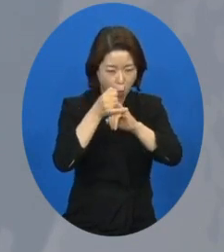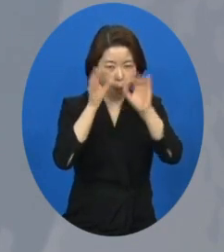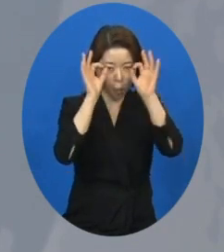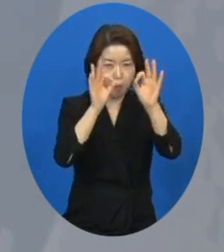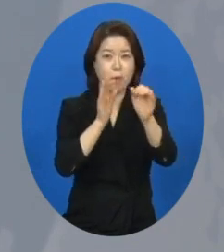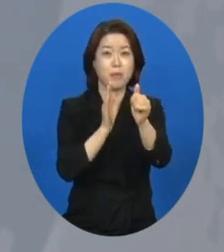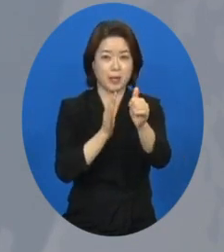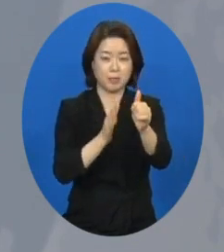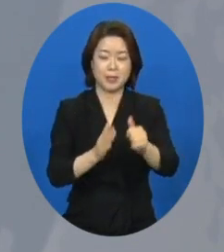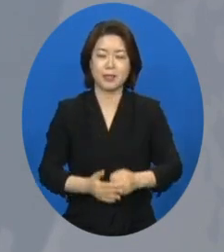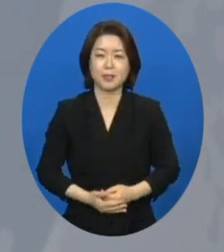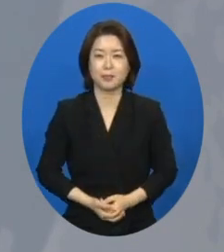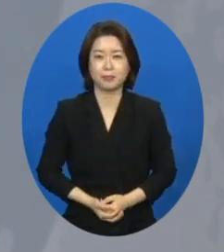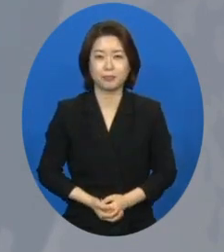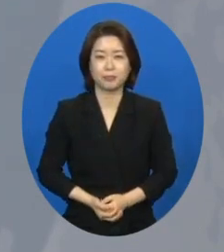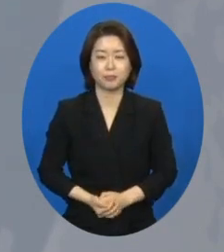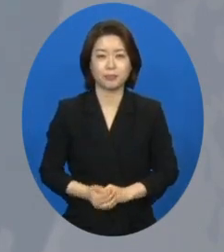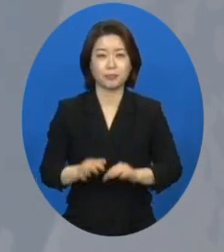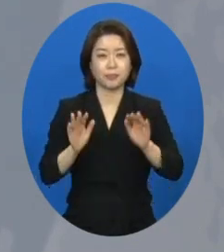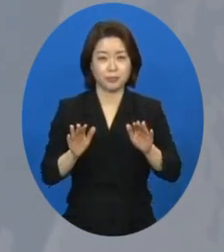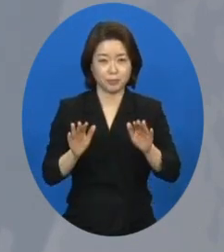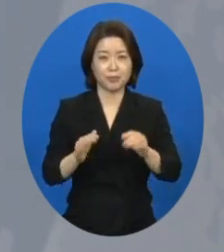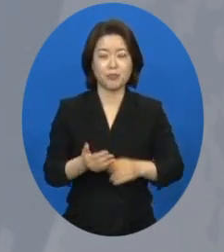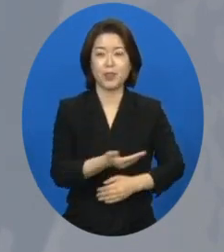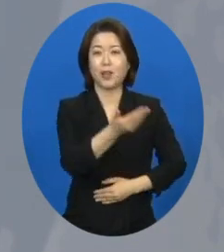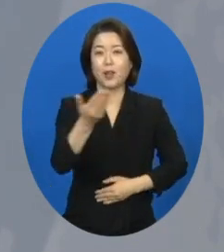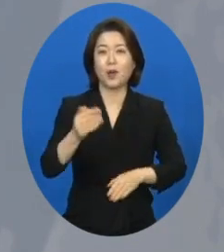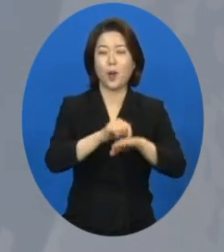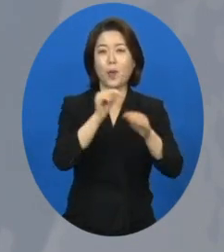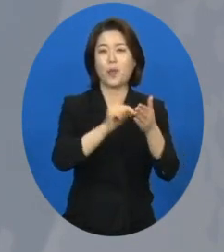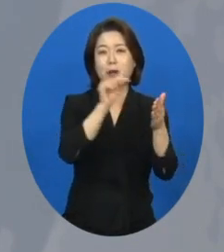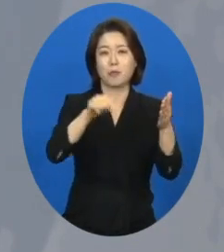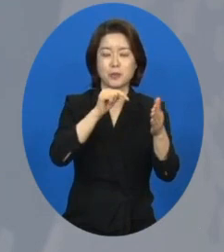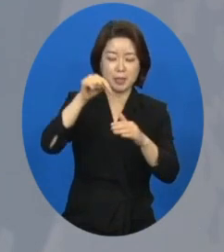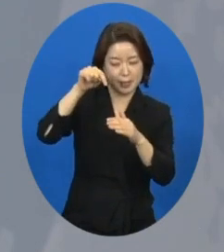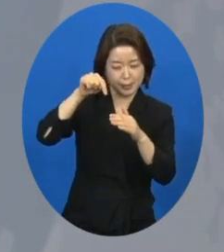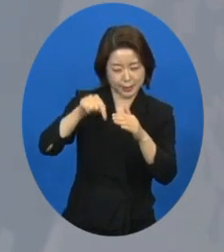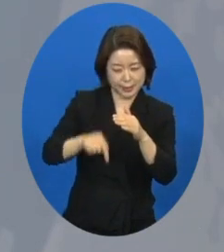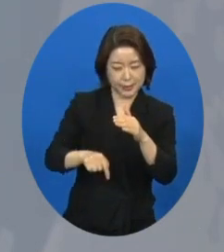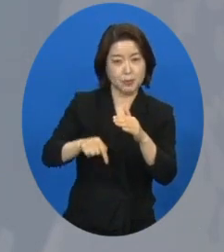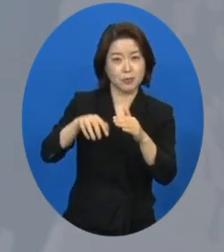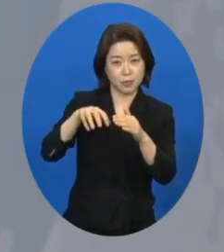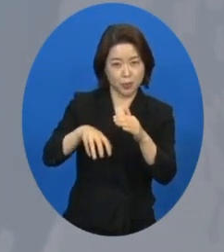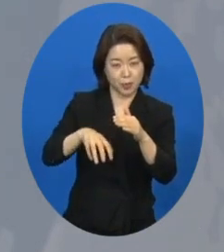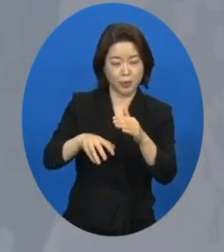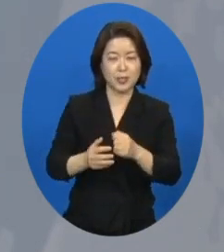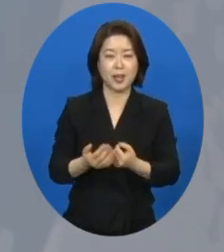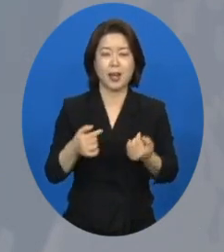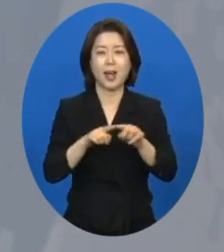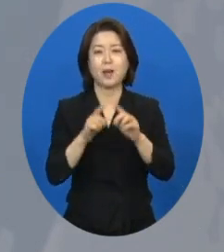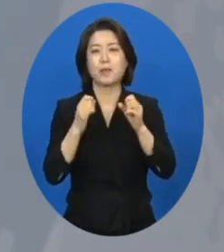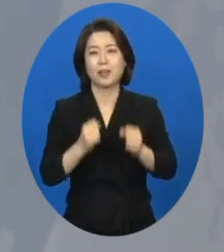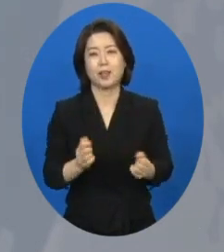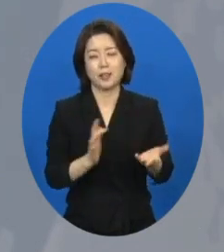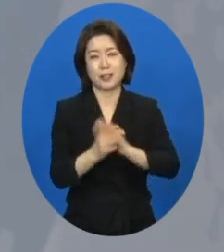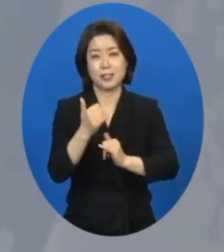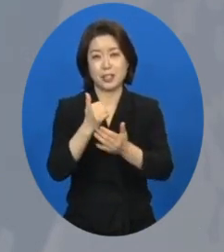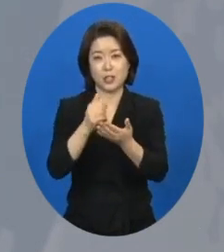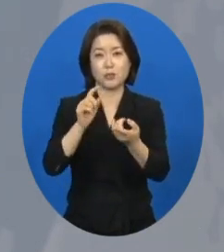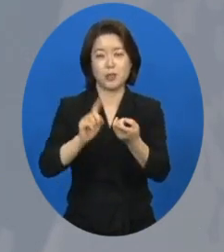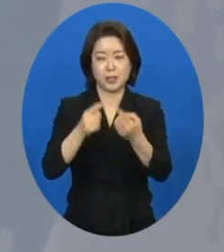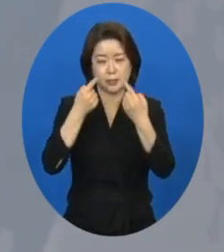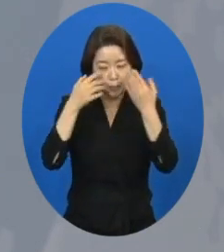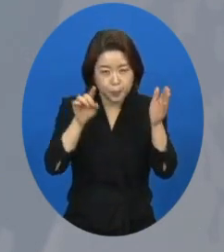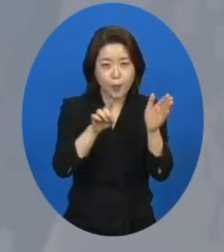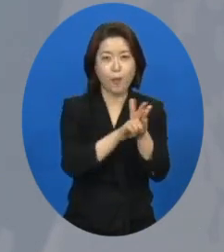되기를 바랍니다. 오늘도 여러분의 마음의 깊은 곳에 함께 계시는 예수님에 대하여 확신이